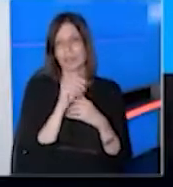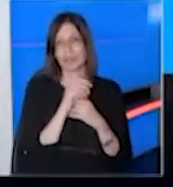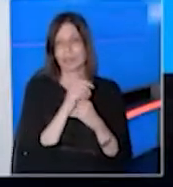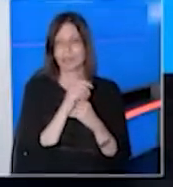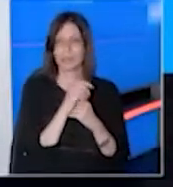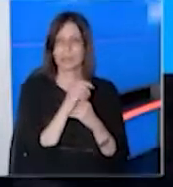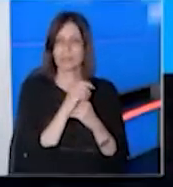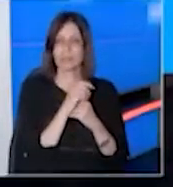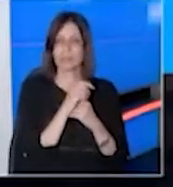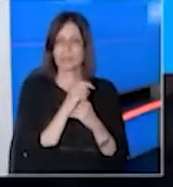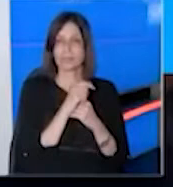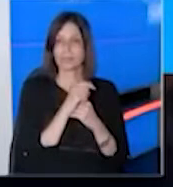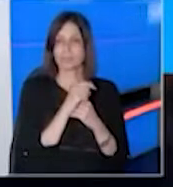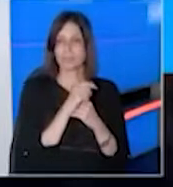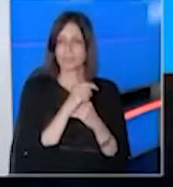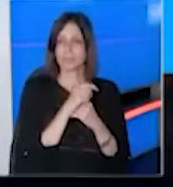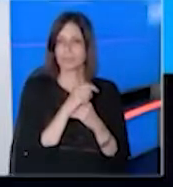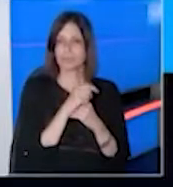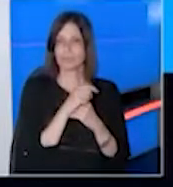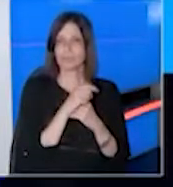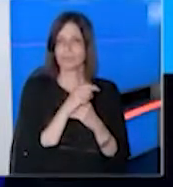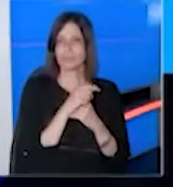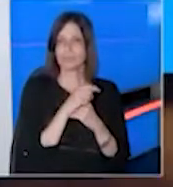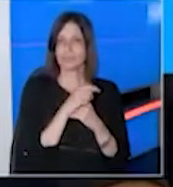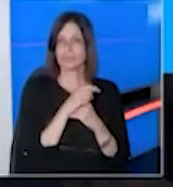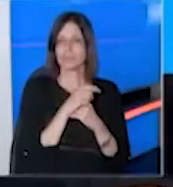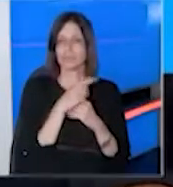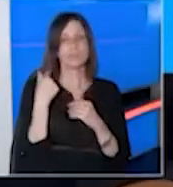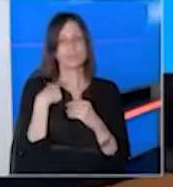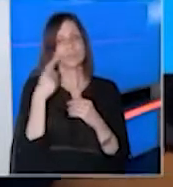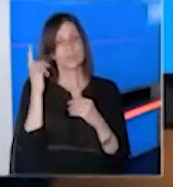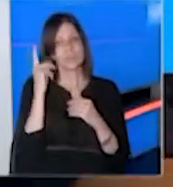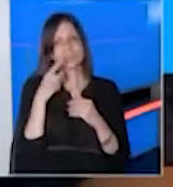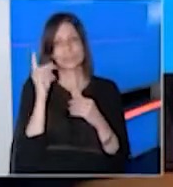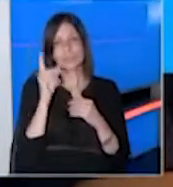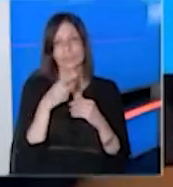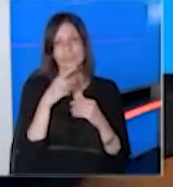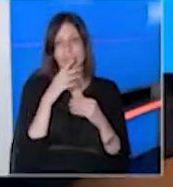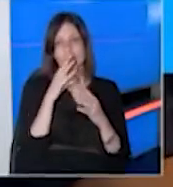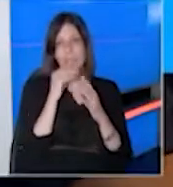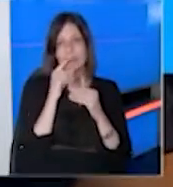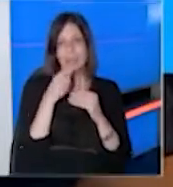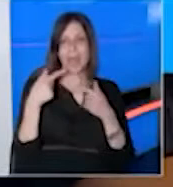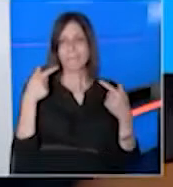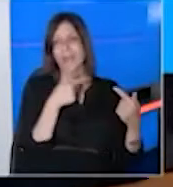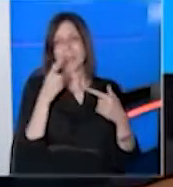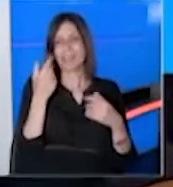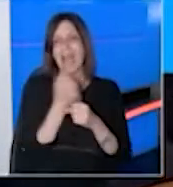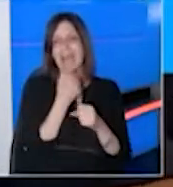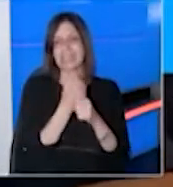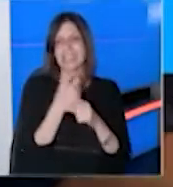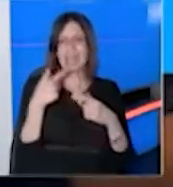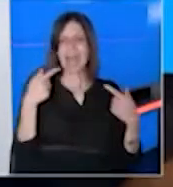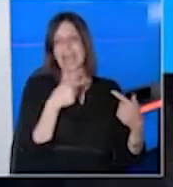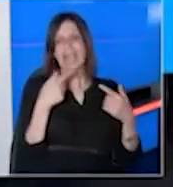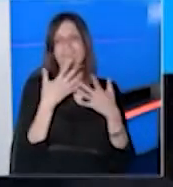מסע, דוד. לא, אחי, אני... צריך לעשות גילוי מאוד. אני עושה, תמיד, מההתחלה יש את זה. מאבקיך בתנועה הקיבוצית בהר מסע. לא, הוא אומר את זה מההתחלה. אתה ניהלת קרב אדיר נגד